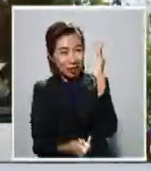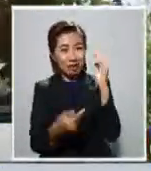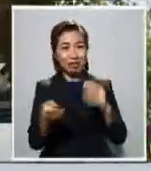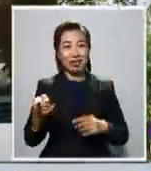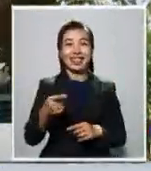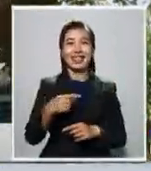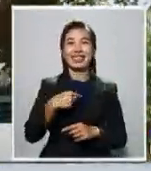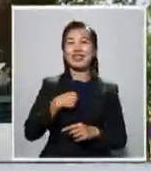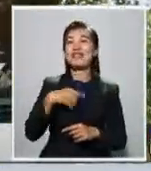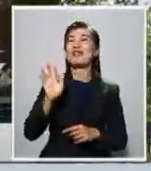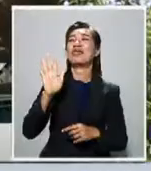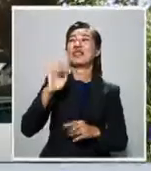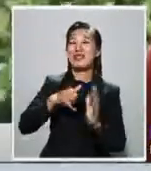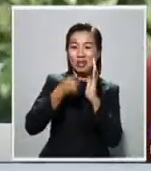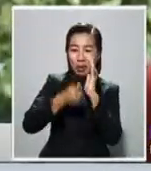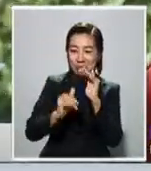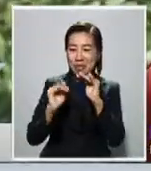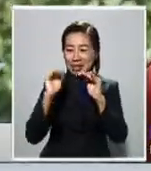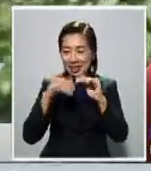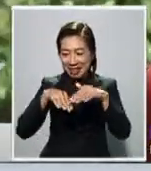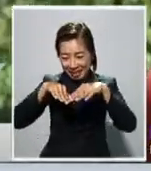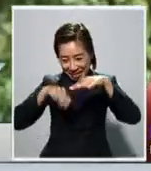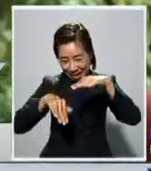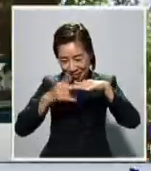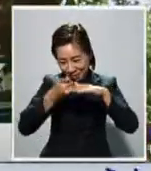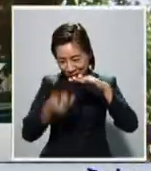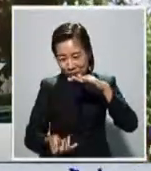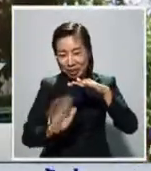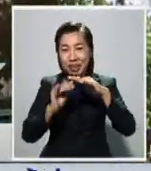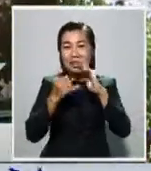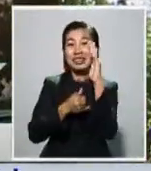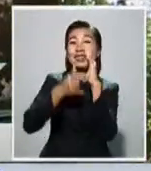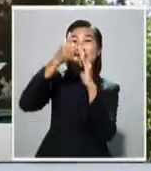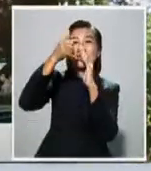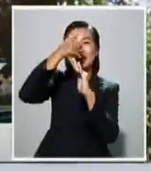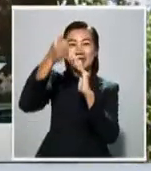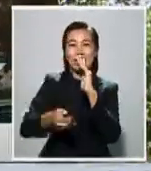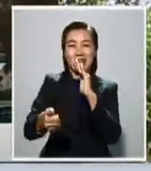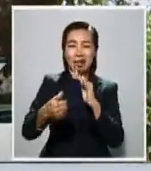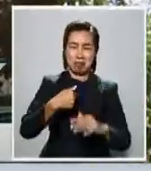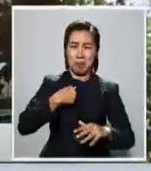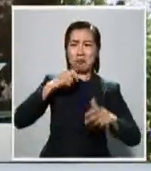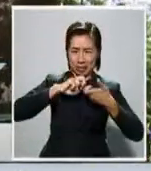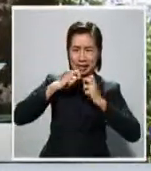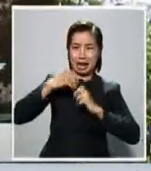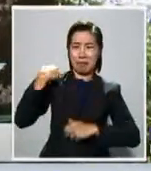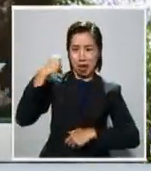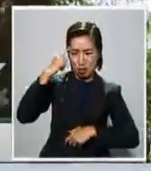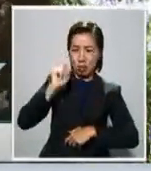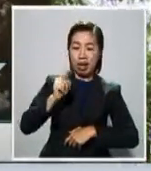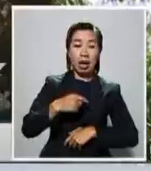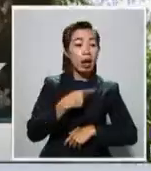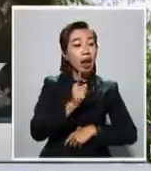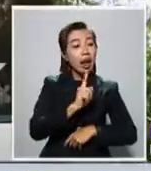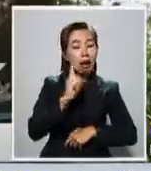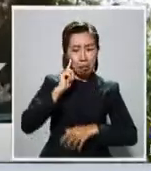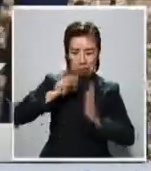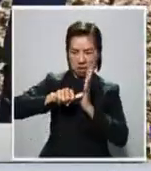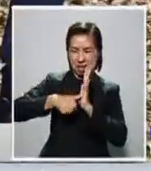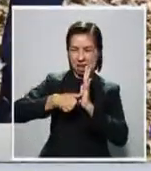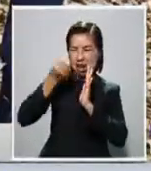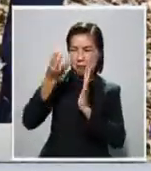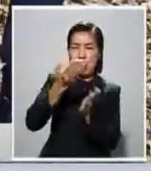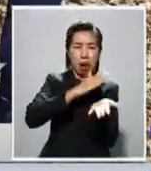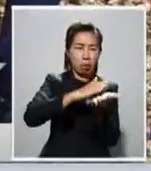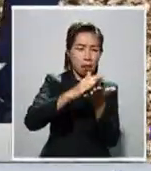ำเดี๋ยวผมขึ้นไปที่ยอดเลยผมเนี่ยมีปัญหามากเลยรู้ไหมคุณรัชนีคือแบบหนี้สินยังใช้ไม่หมดเลยนะตอนเนี้ย พี่เ